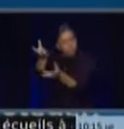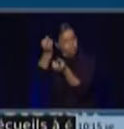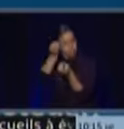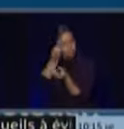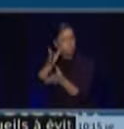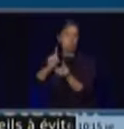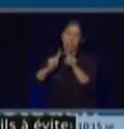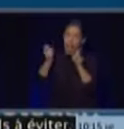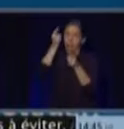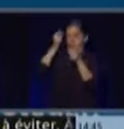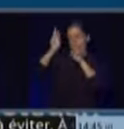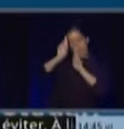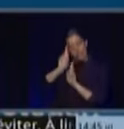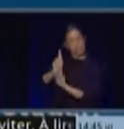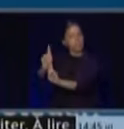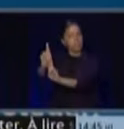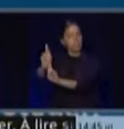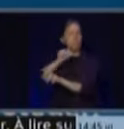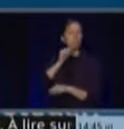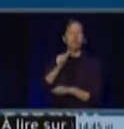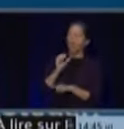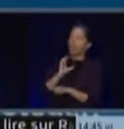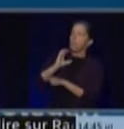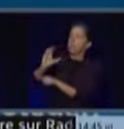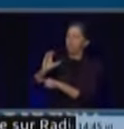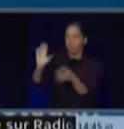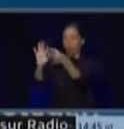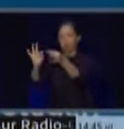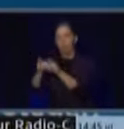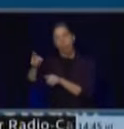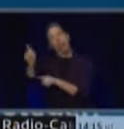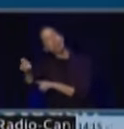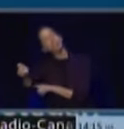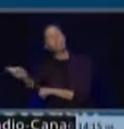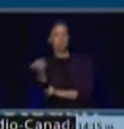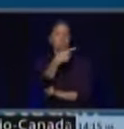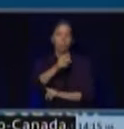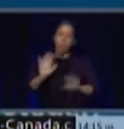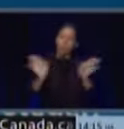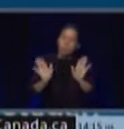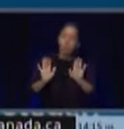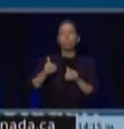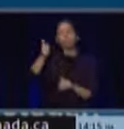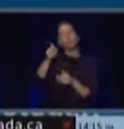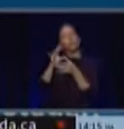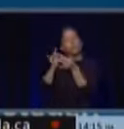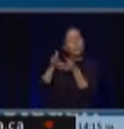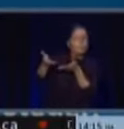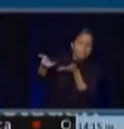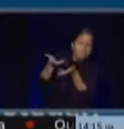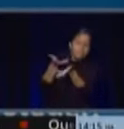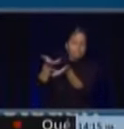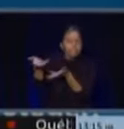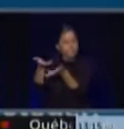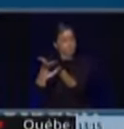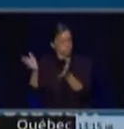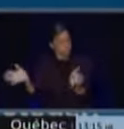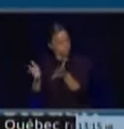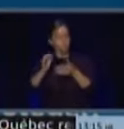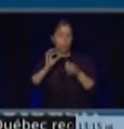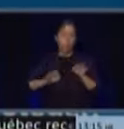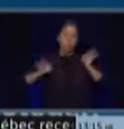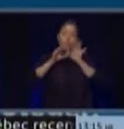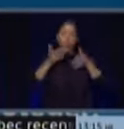respect, parce que c'est important de garder la cohésion sociale, de garder notre